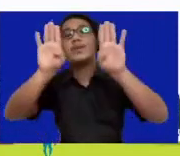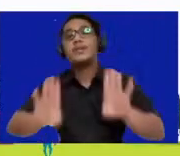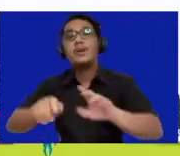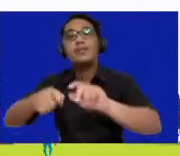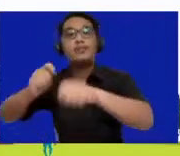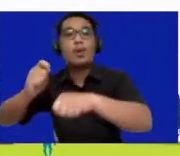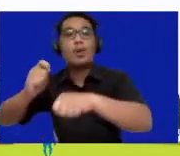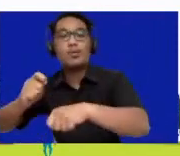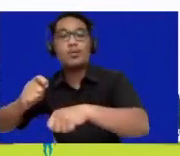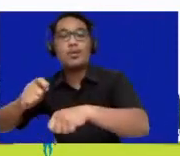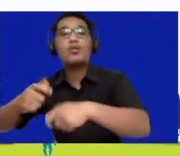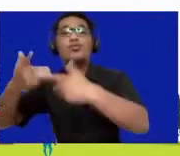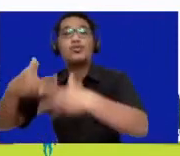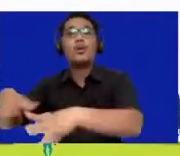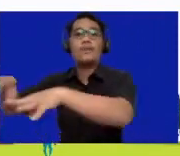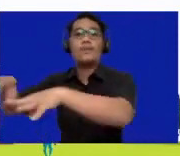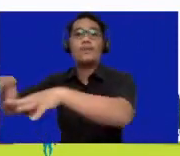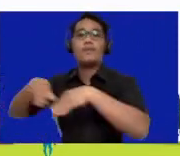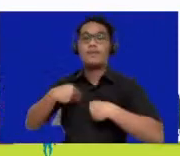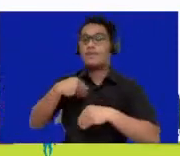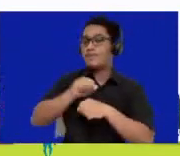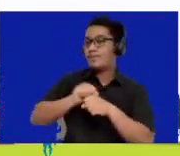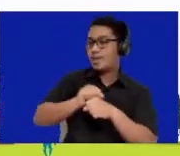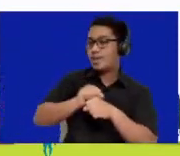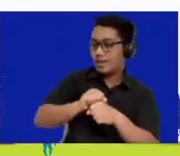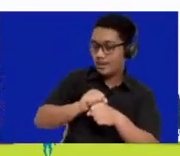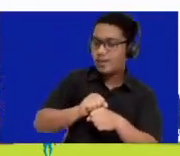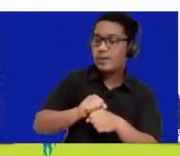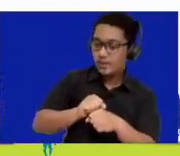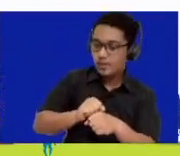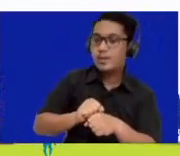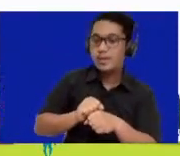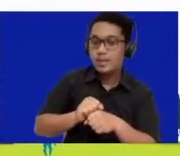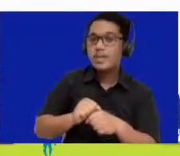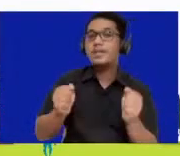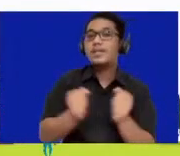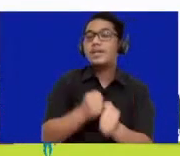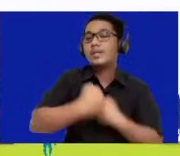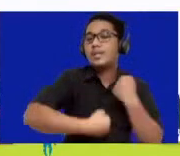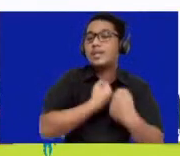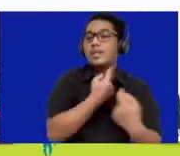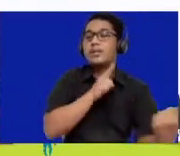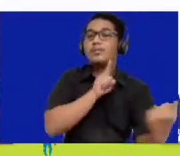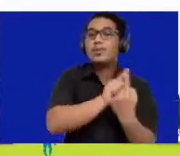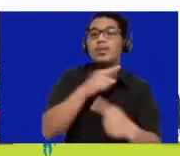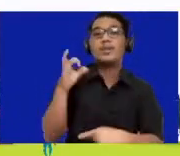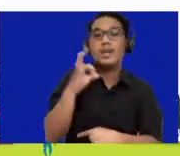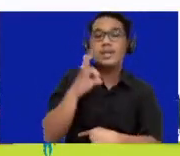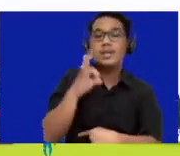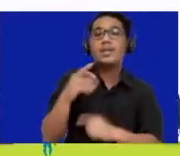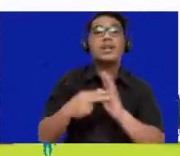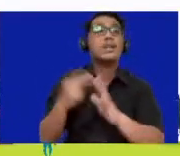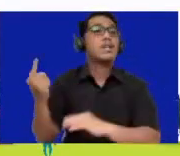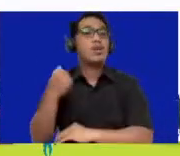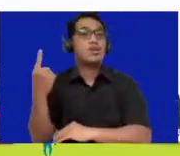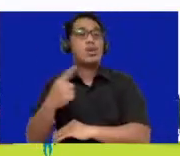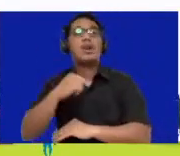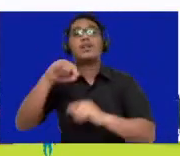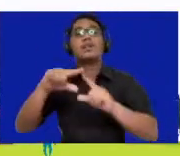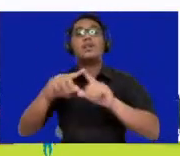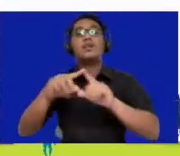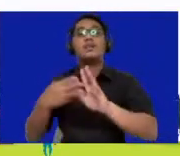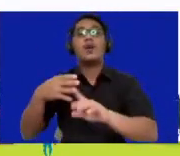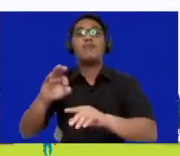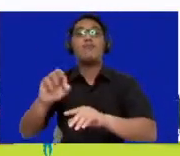Kementerian Sosial. Melalui kegiatan apa? Temu Tagana secara nasional, yaitu Jambore. Di situ diadu kecakapan.